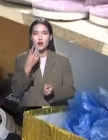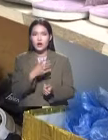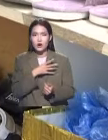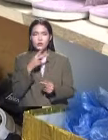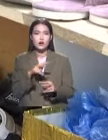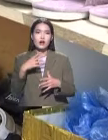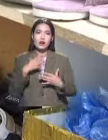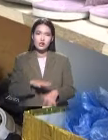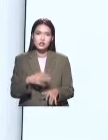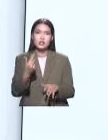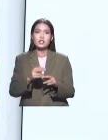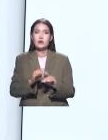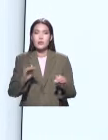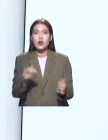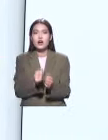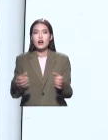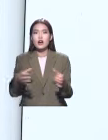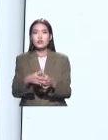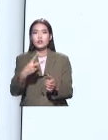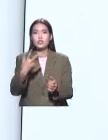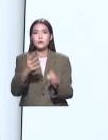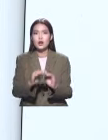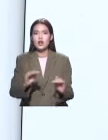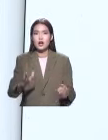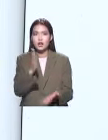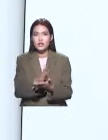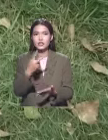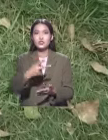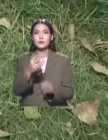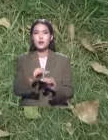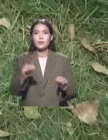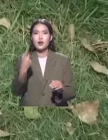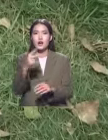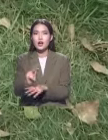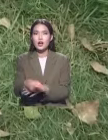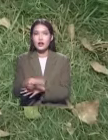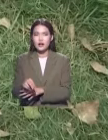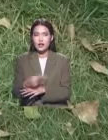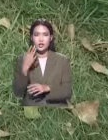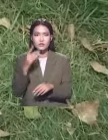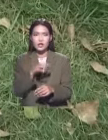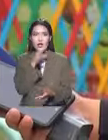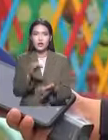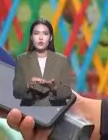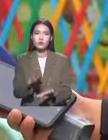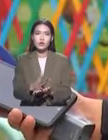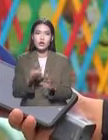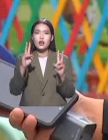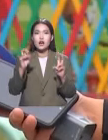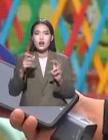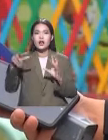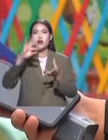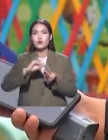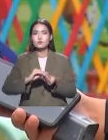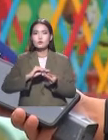100-ге жуық бала келеді, әр топта 25 бүлдіршінге дейін бар. 25 балаға бір ғана тәрбиеші бас көз болады. Аталған топтың тәрбиешілері мен